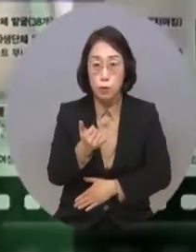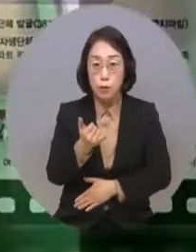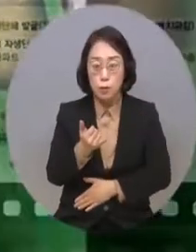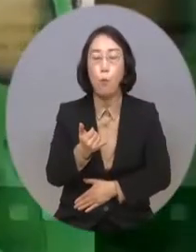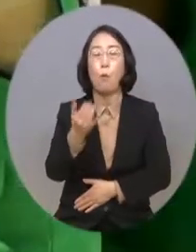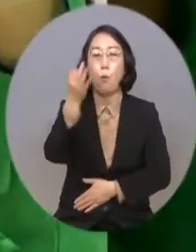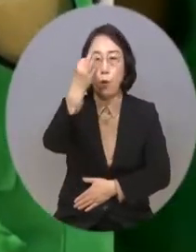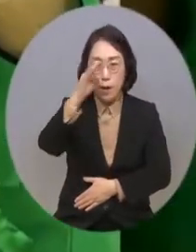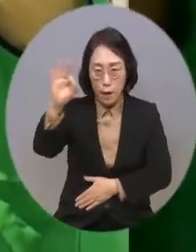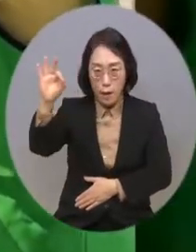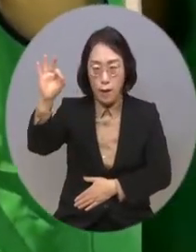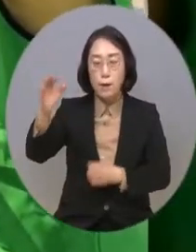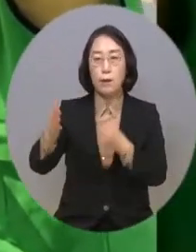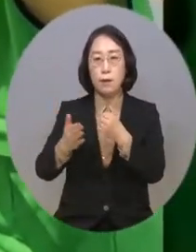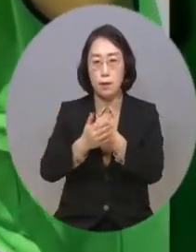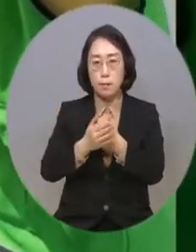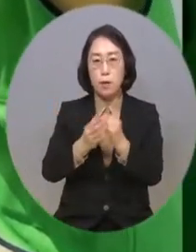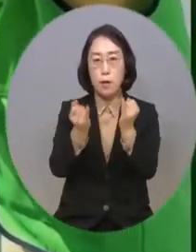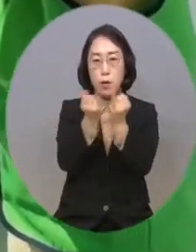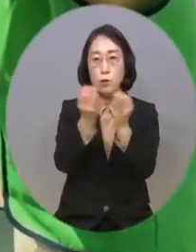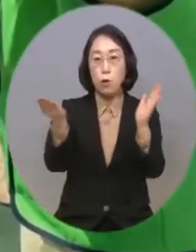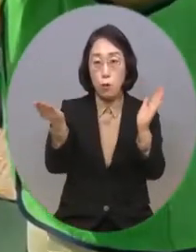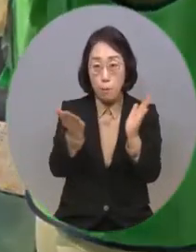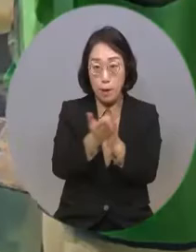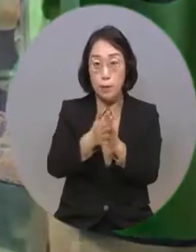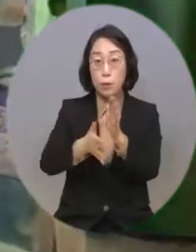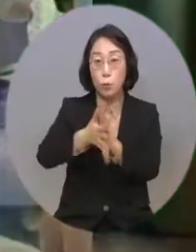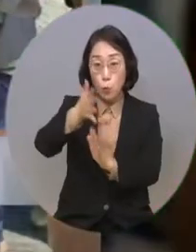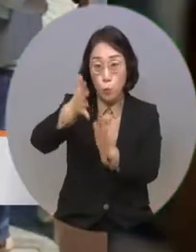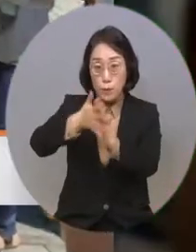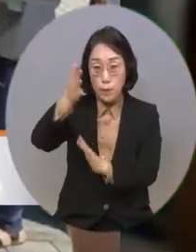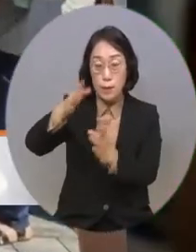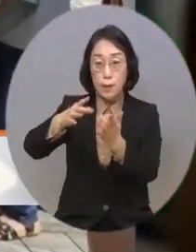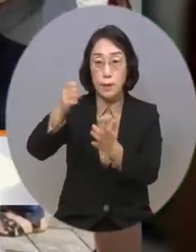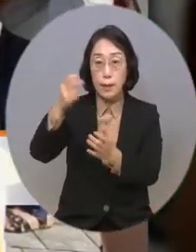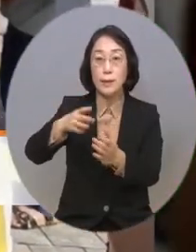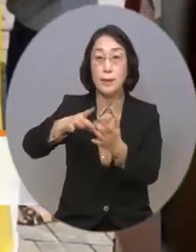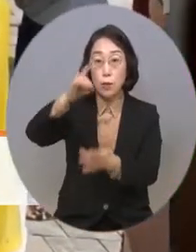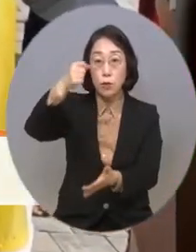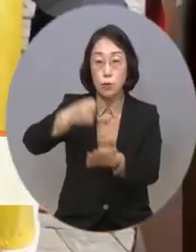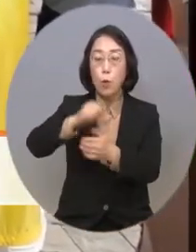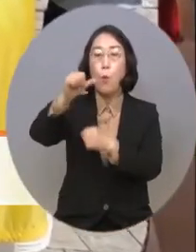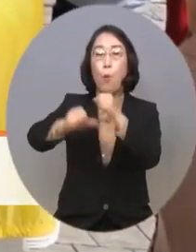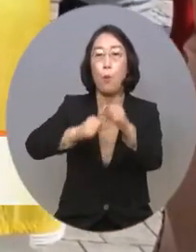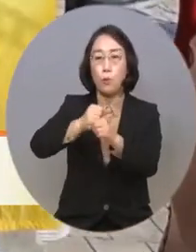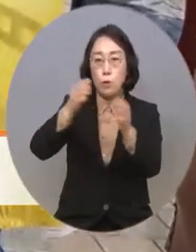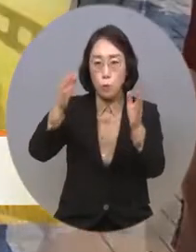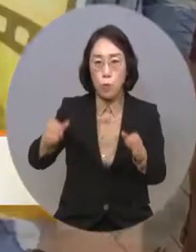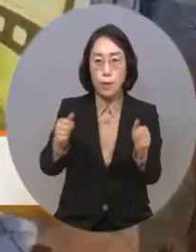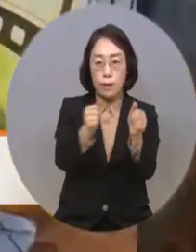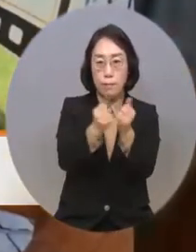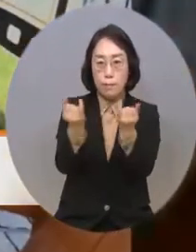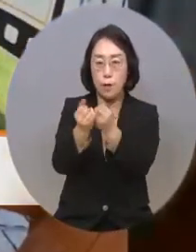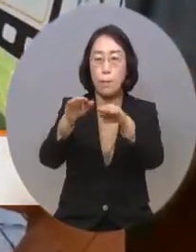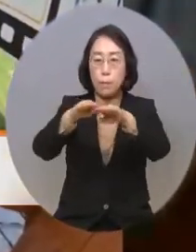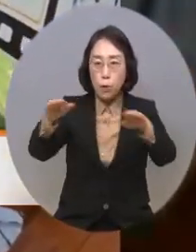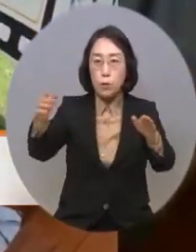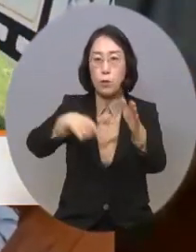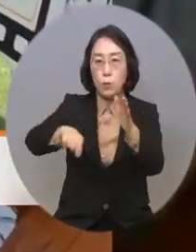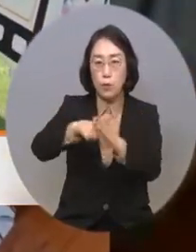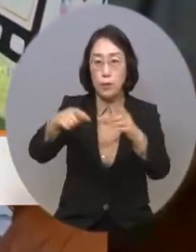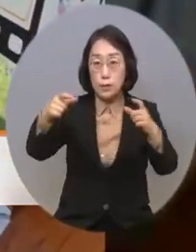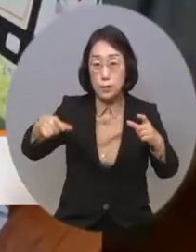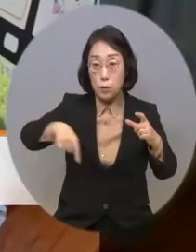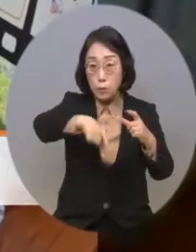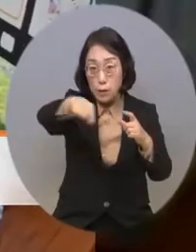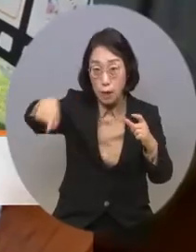인정받아 여성 친화도시로 재지정돼 앞으로 5년 동안 양성평등한 지역사회